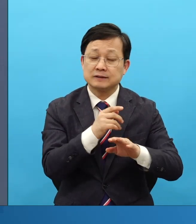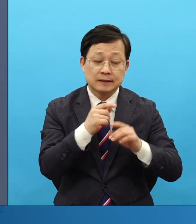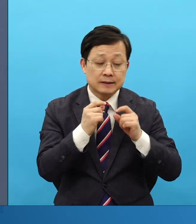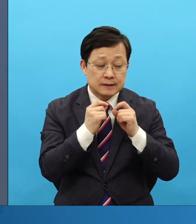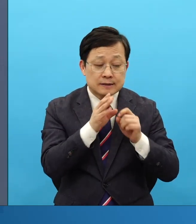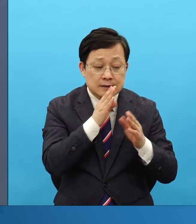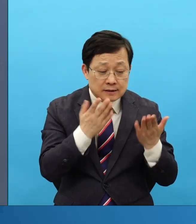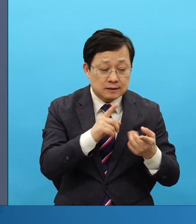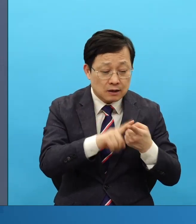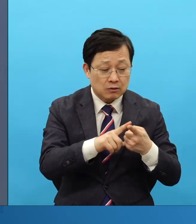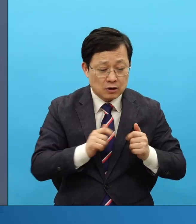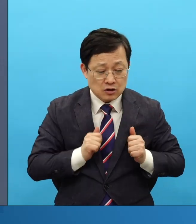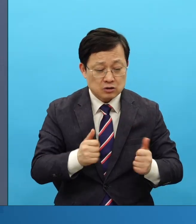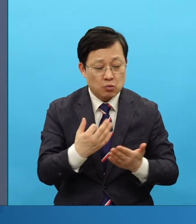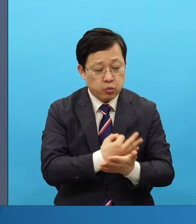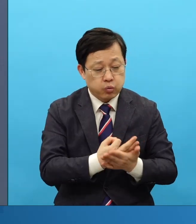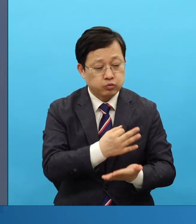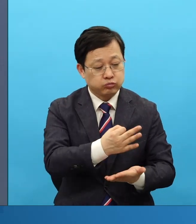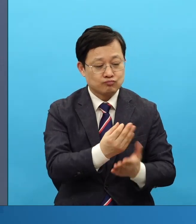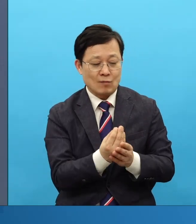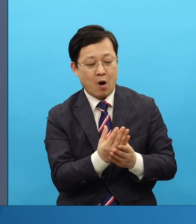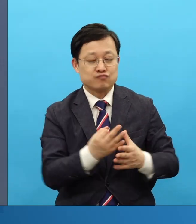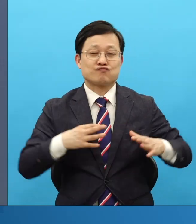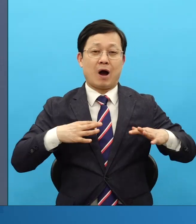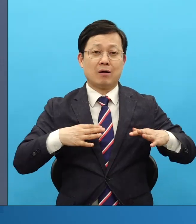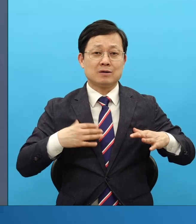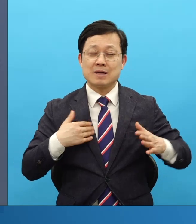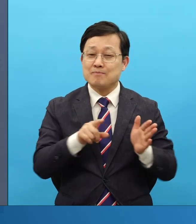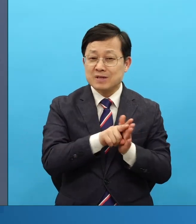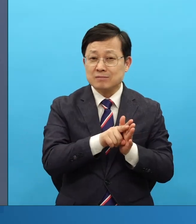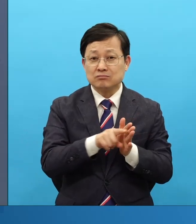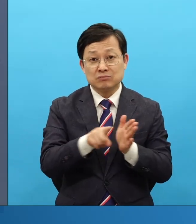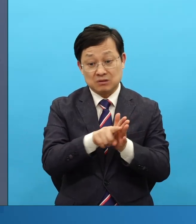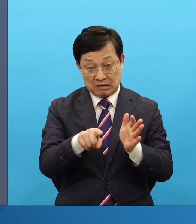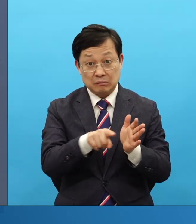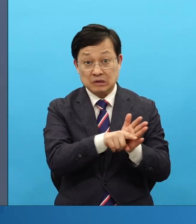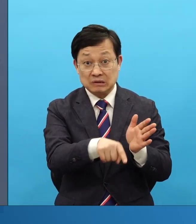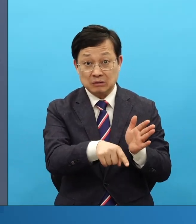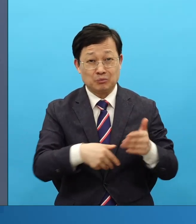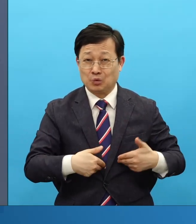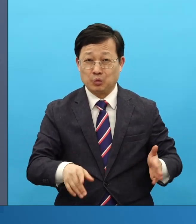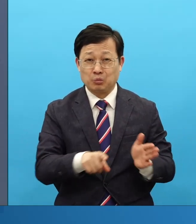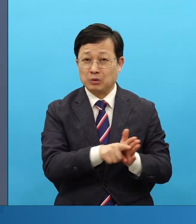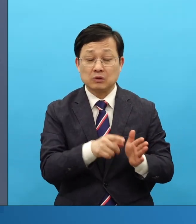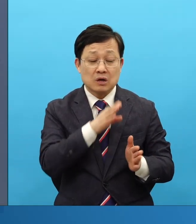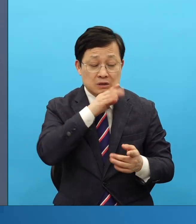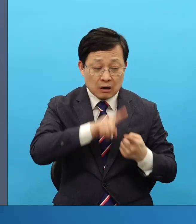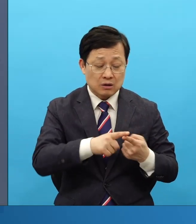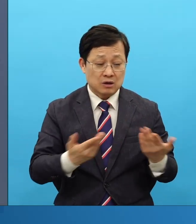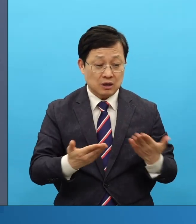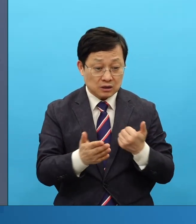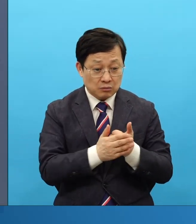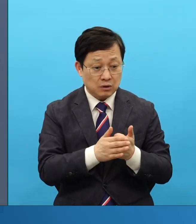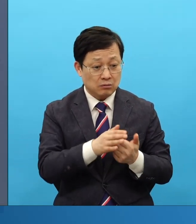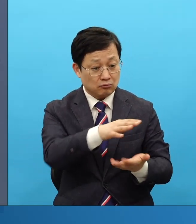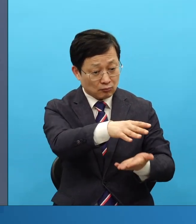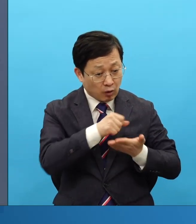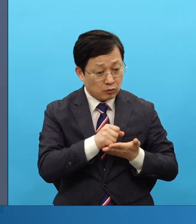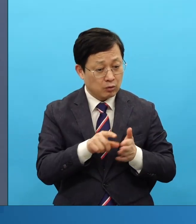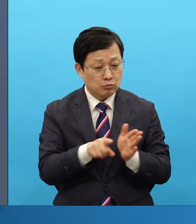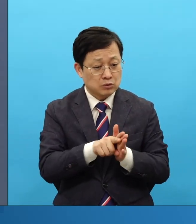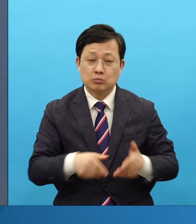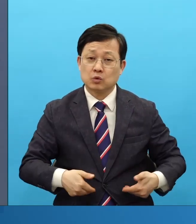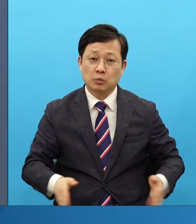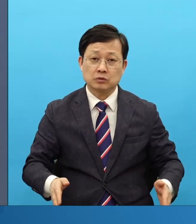월급 받았다. 그게 무슨 믿음입니까? 사실이지. I work hard and I receive a salary. 당연한 That's 거지. not faith. That's rightful. 그렇잖아요. Isn't that so?